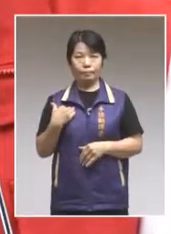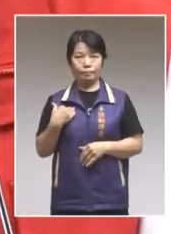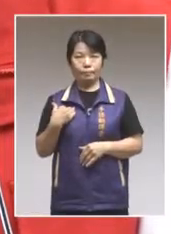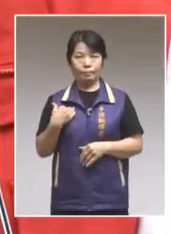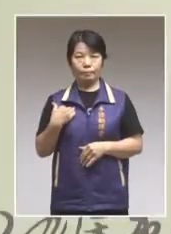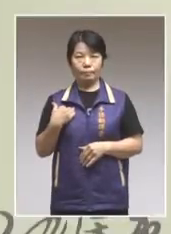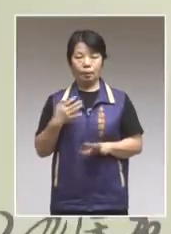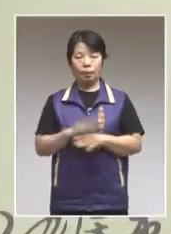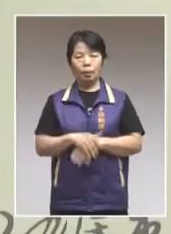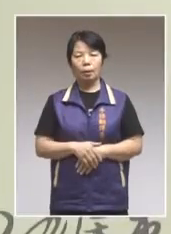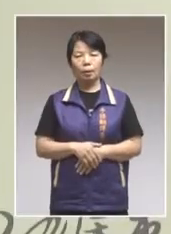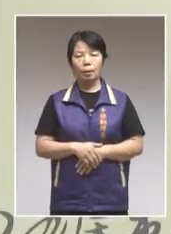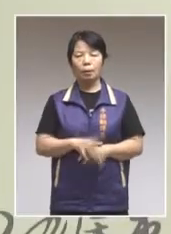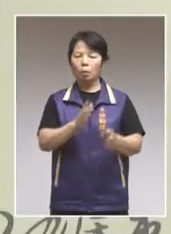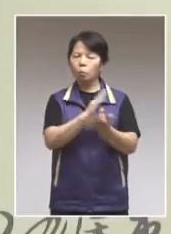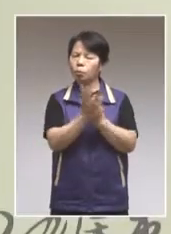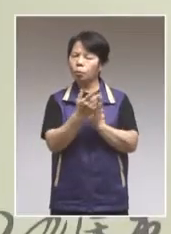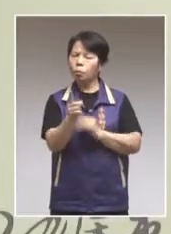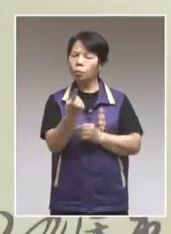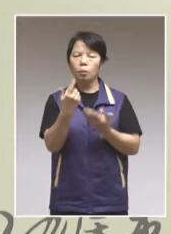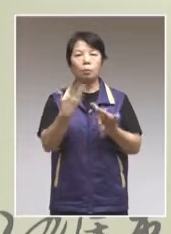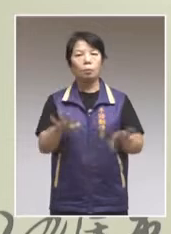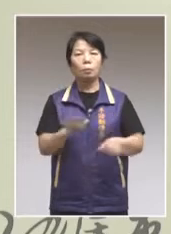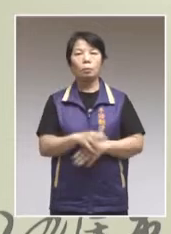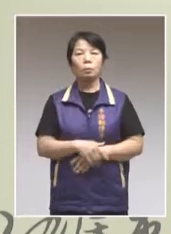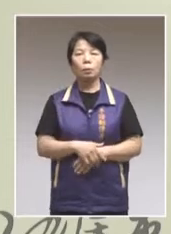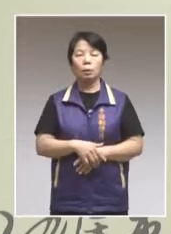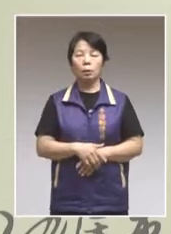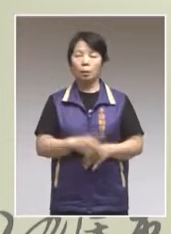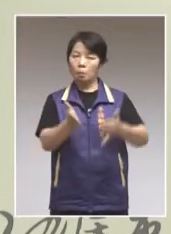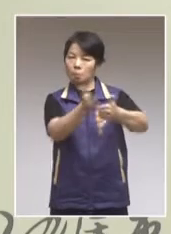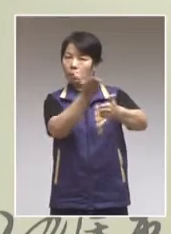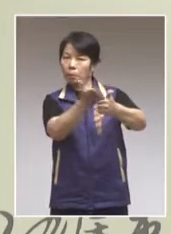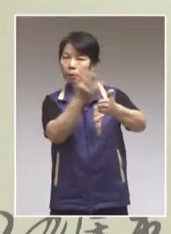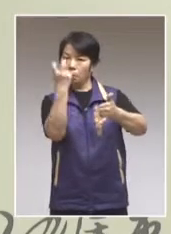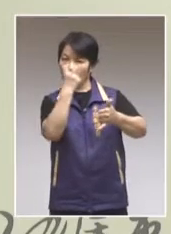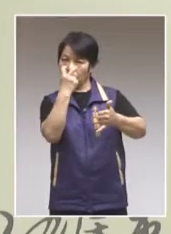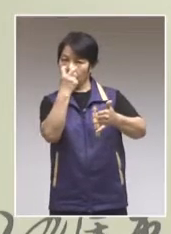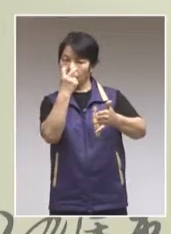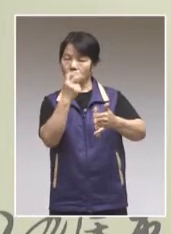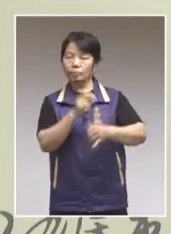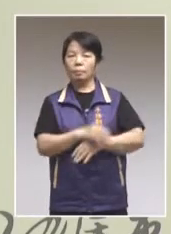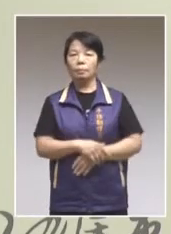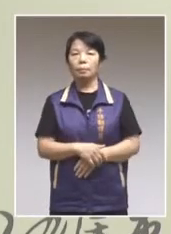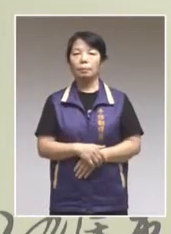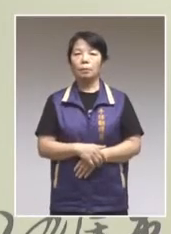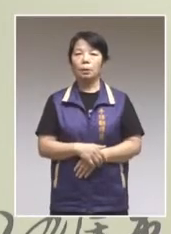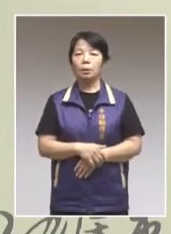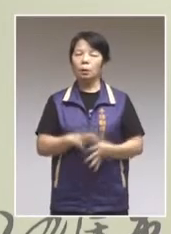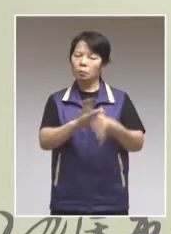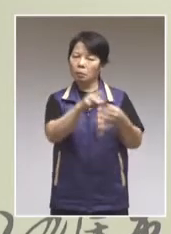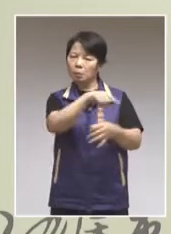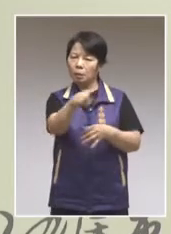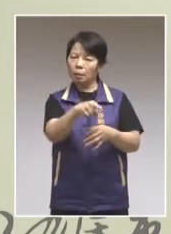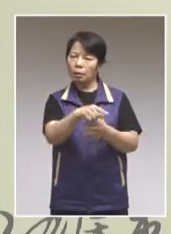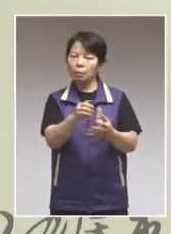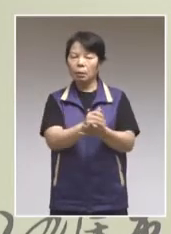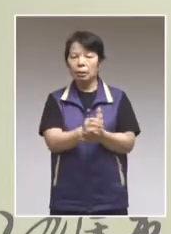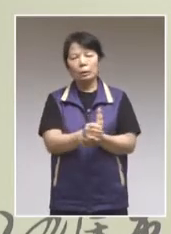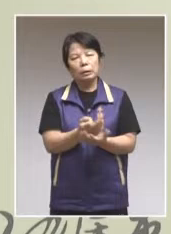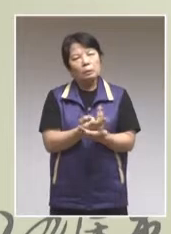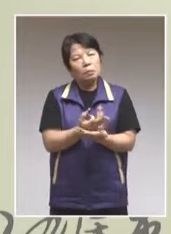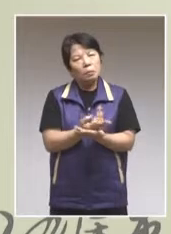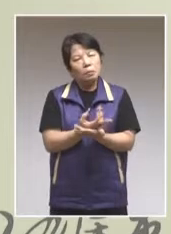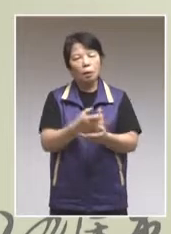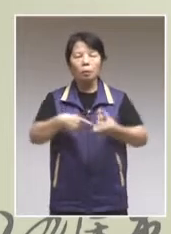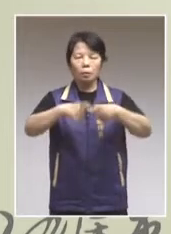这原因当然有很多了哈，有可能是在北部的检验的量能好，那因为比较紧，那所以对我回来南